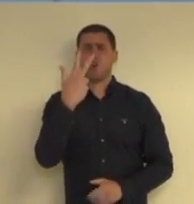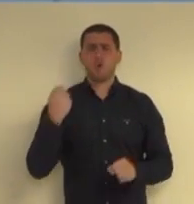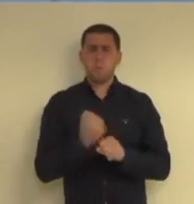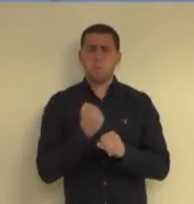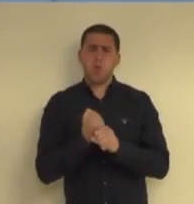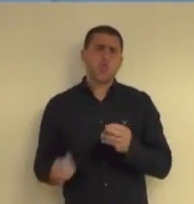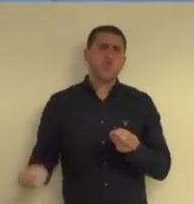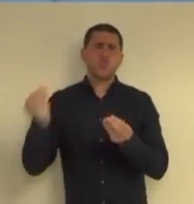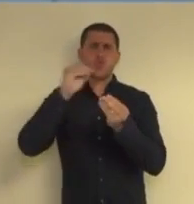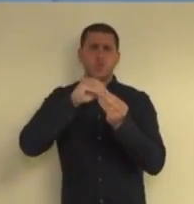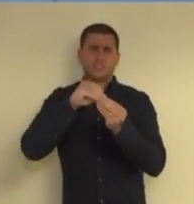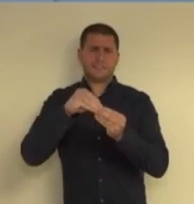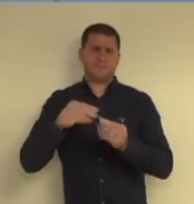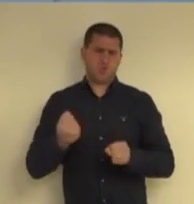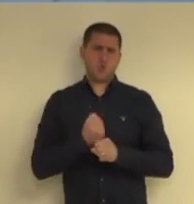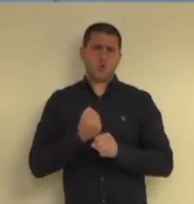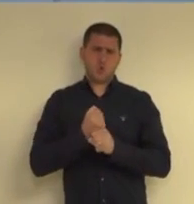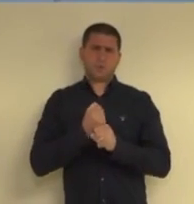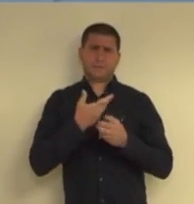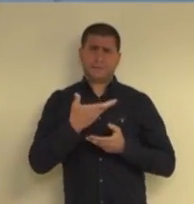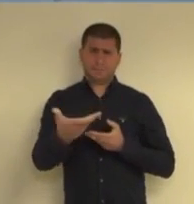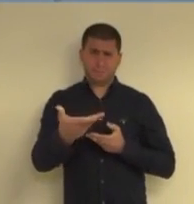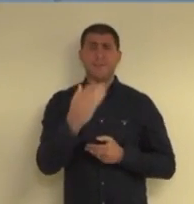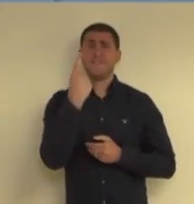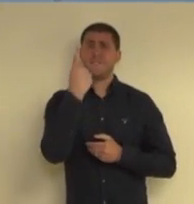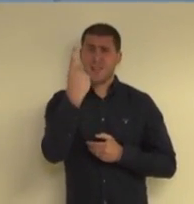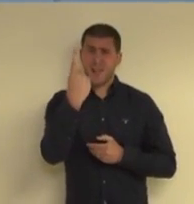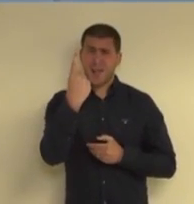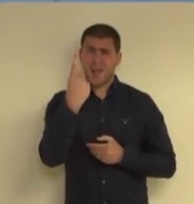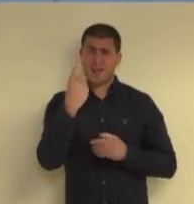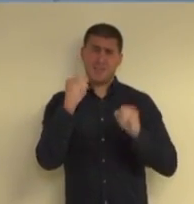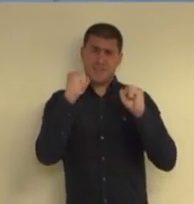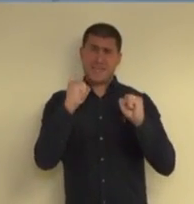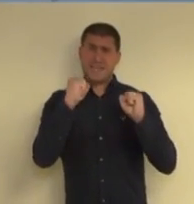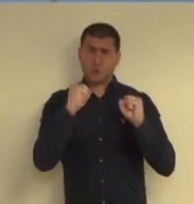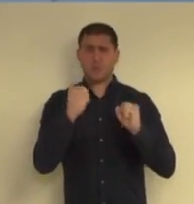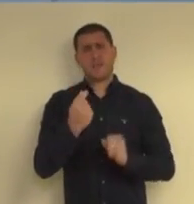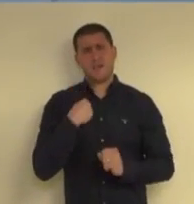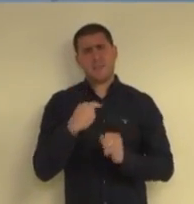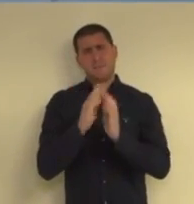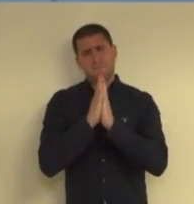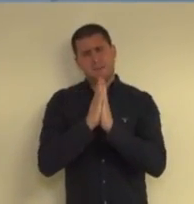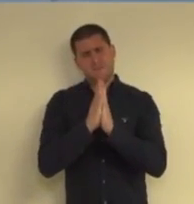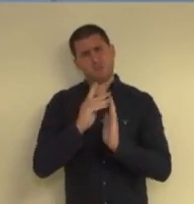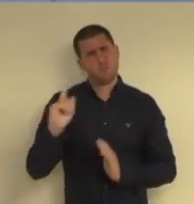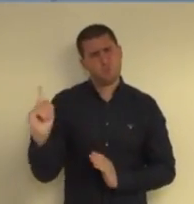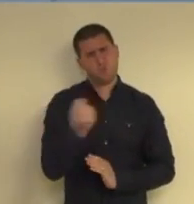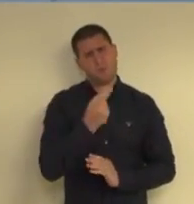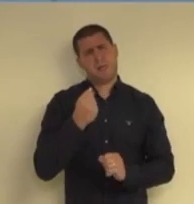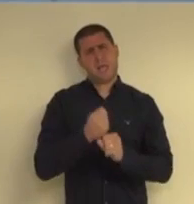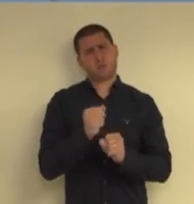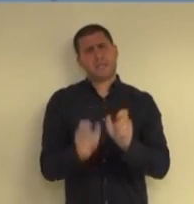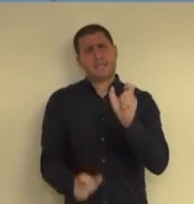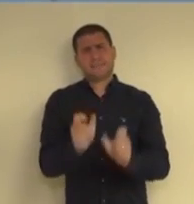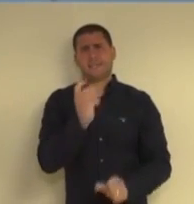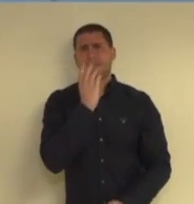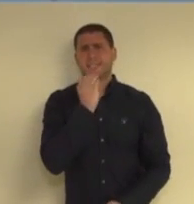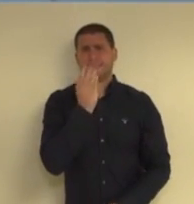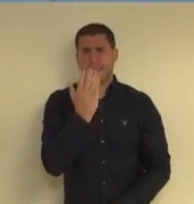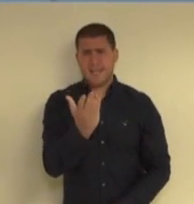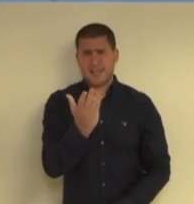פעולות נוספות שאנחנו נוקטים, ודבר אחד יסודי שאני מבקש מכם לעשות, אזרחי ישראל,